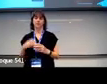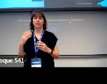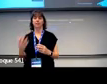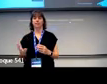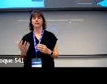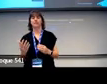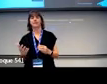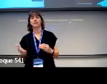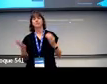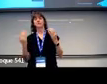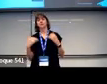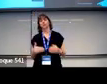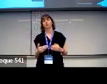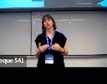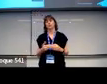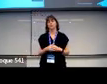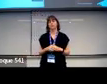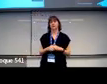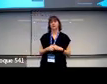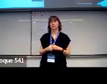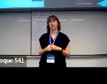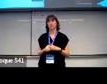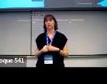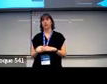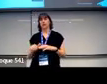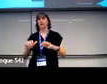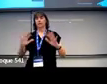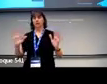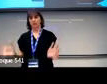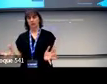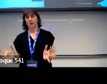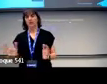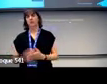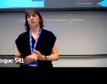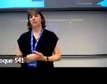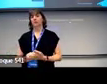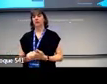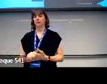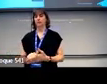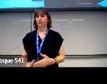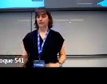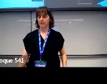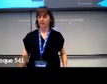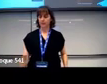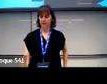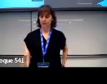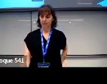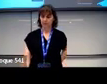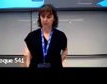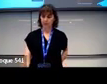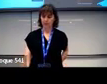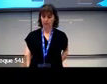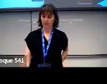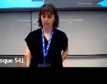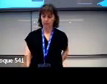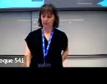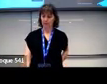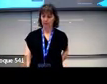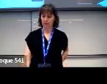l'éco-physiologie évolutive en français, puis que ça soit une ressource éducative libre basée sur la pédagogie inclusive et l'accessibilité.